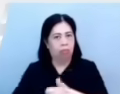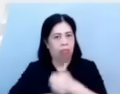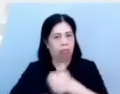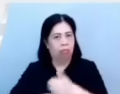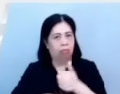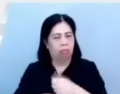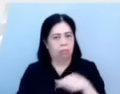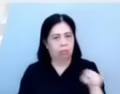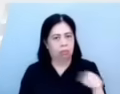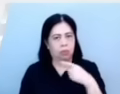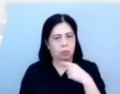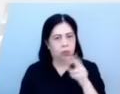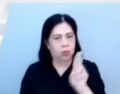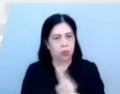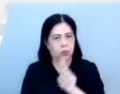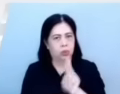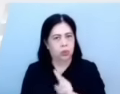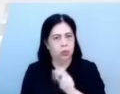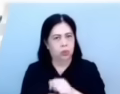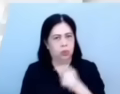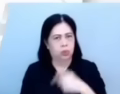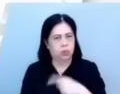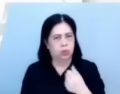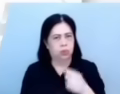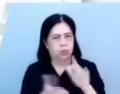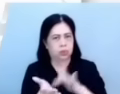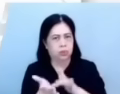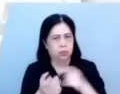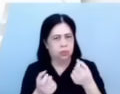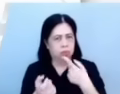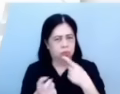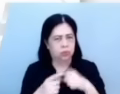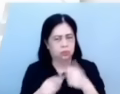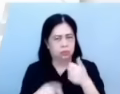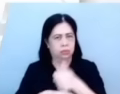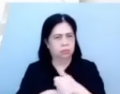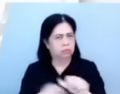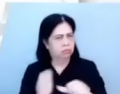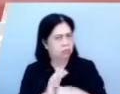o paggamit ng performance-enhancing drugs, aligasyong mariin